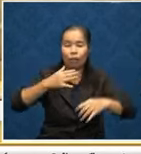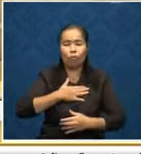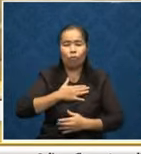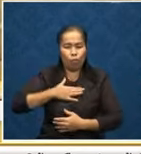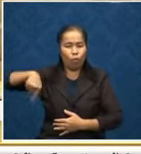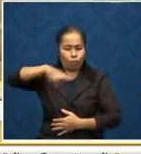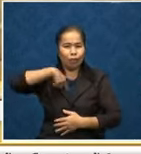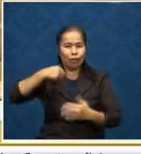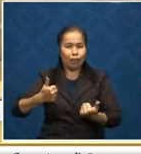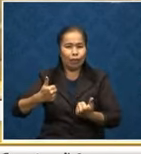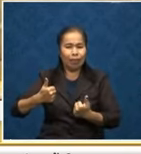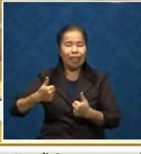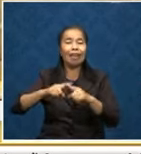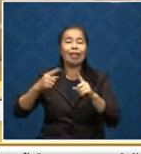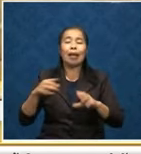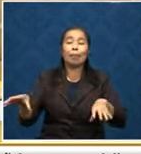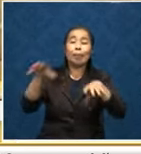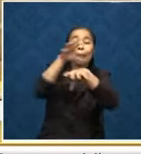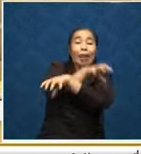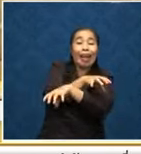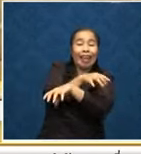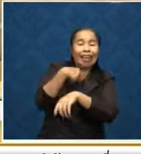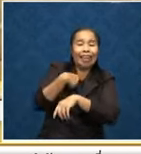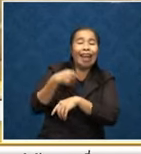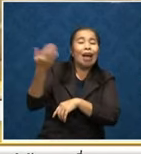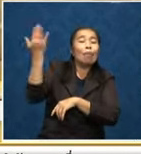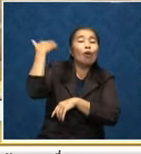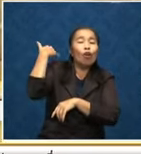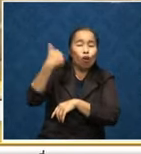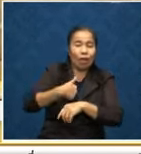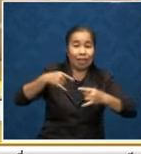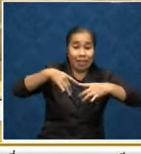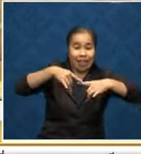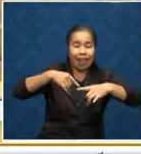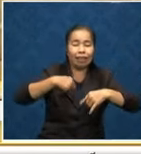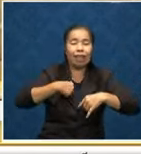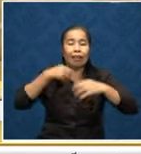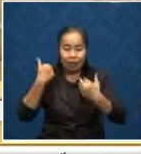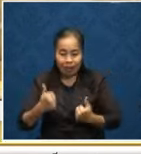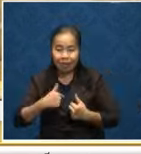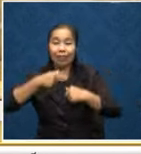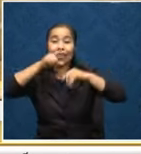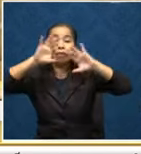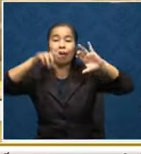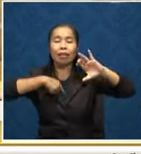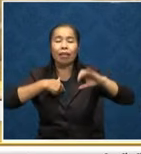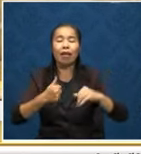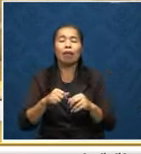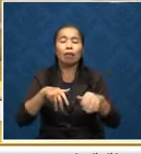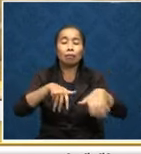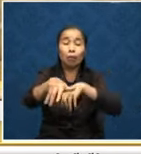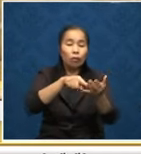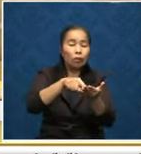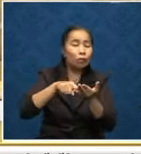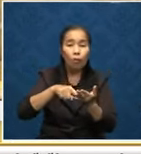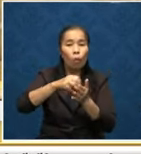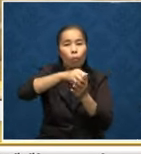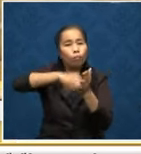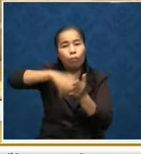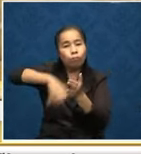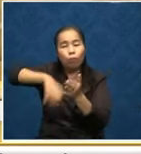จุบันที่นั่งอยู่ฝั่งนี้ครับแต่เราสลับฝั่งกันในสมัยประชุมนี้นะครับกับกฎหมายที่เสนอโดยภาคประชาชนเนี่ยไม่มีผ่านสภาไปเลยนะ